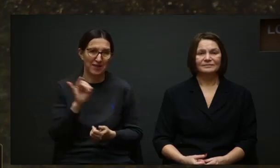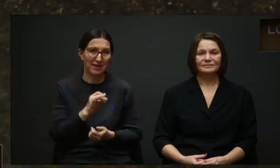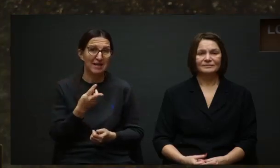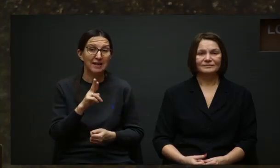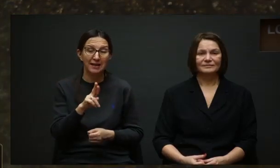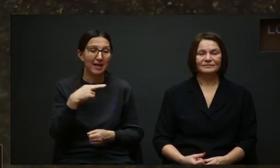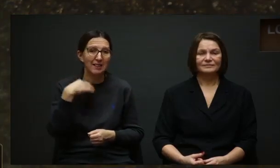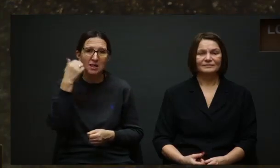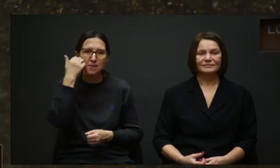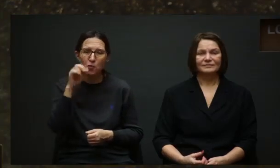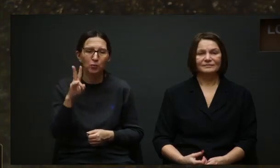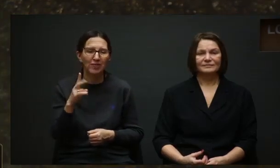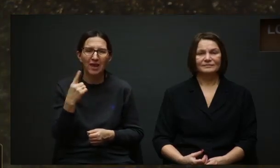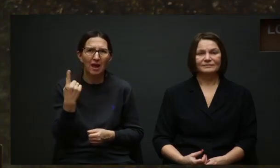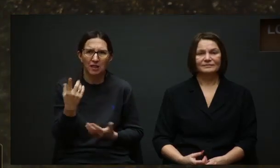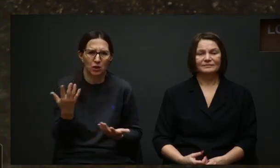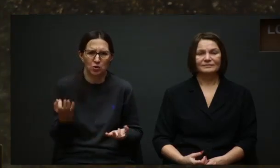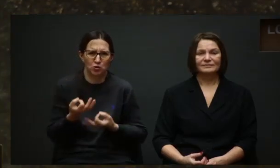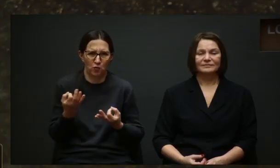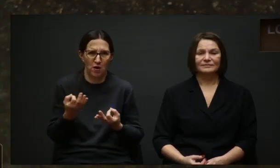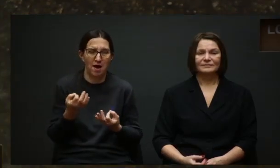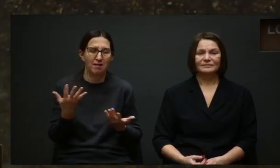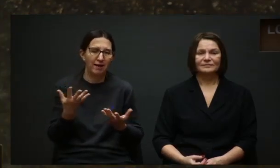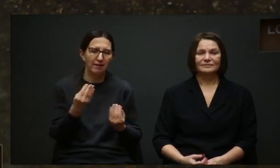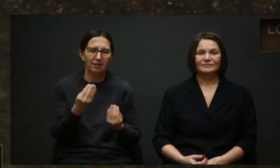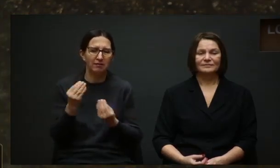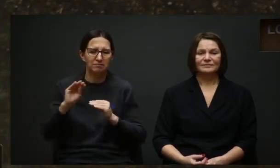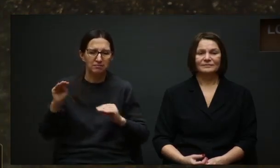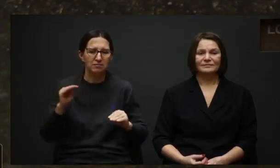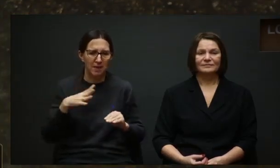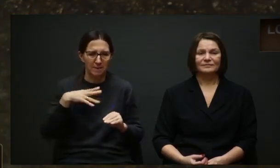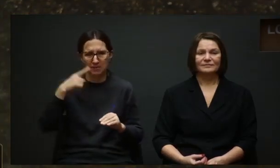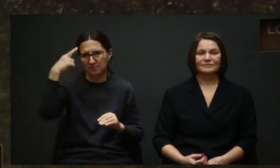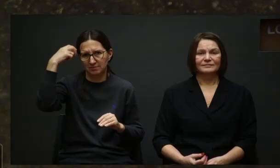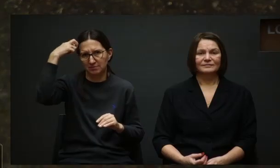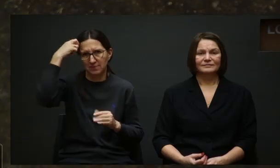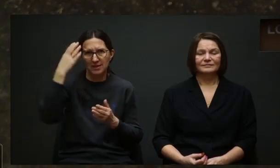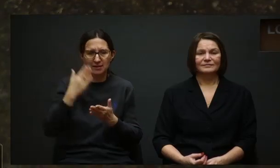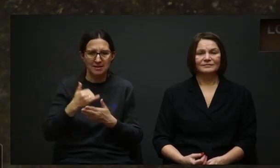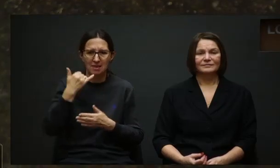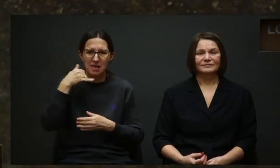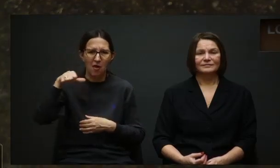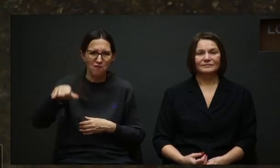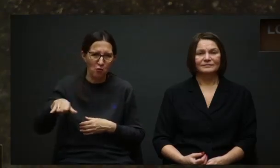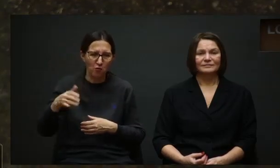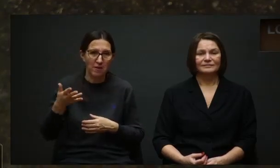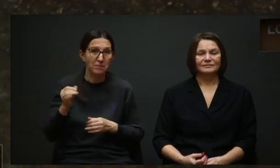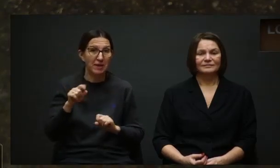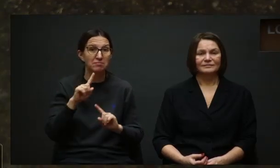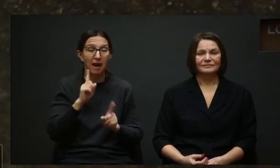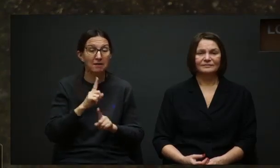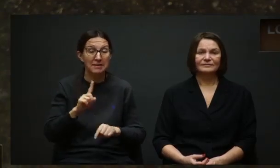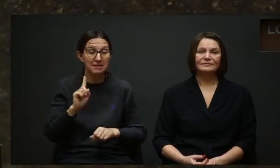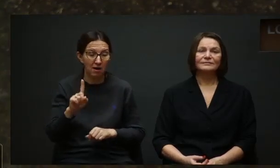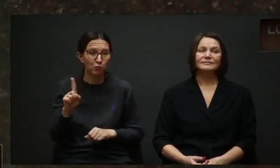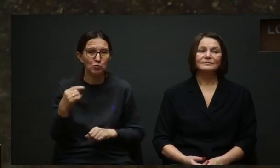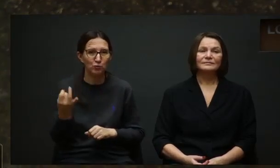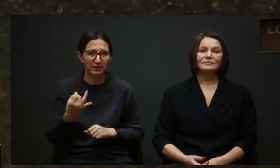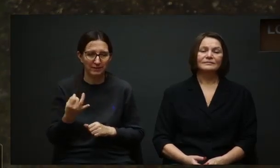Причем я не помню, какие-то вещи там какие-то впечатались в память, какой-то телефон. Кстати, как ни странно,